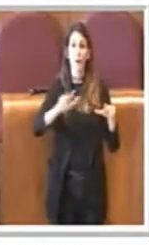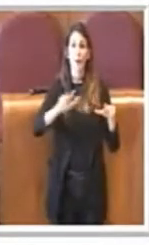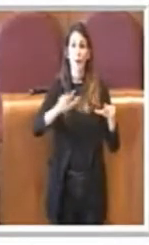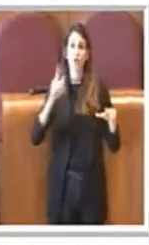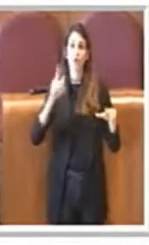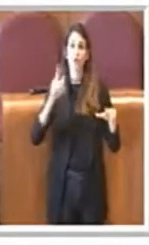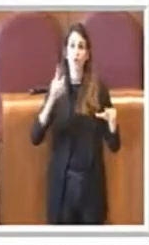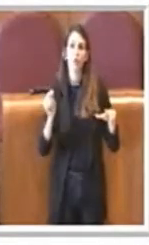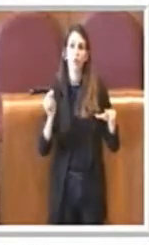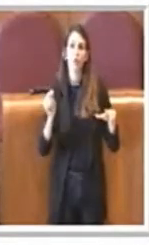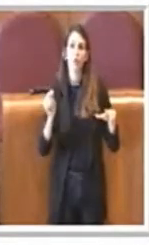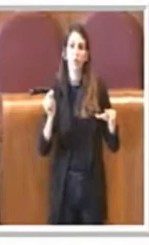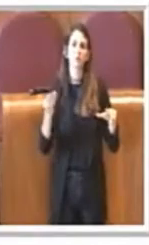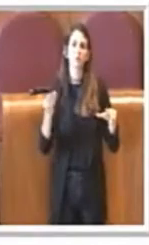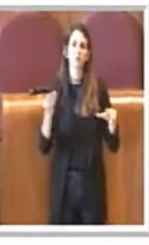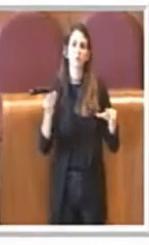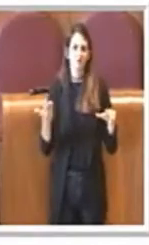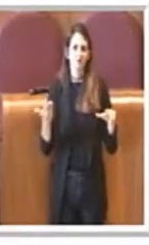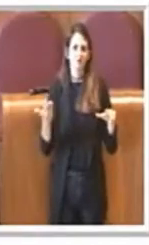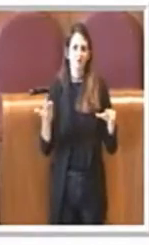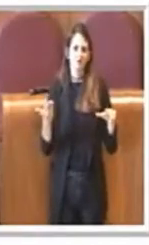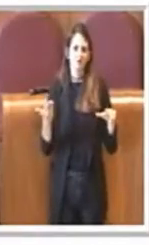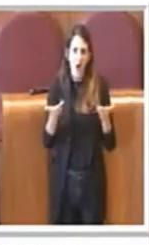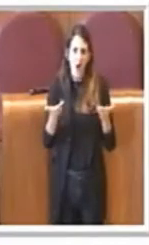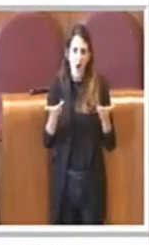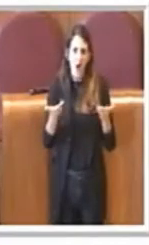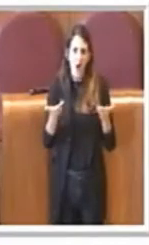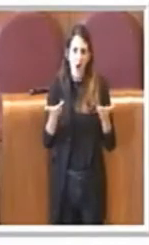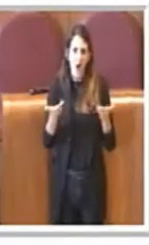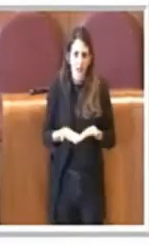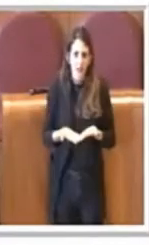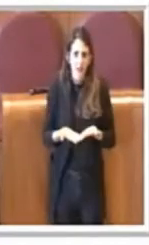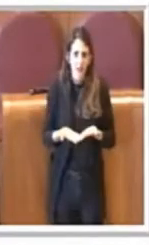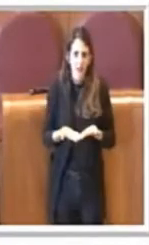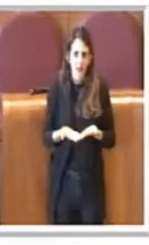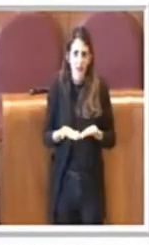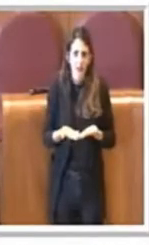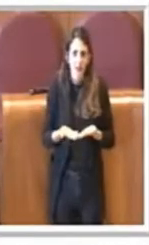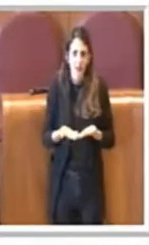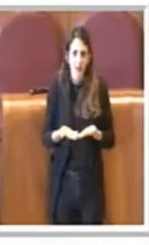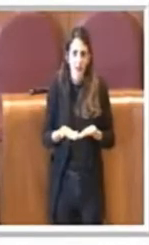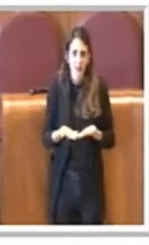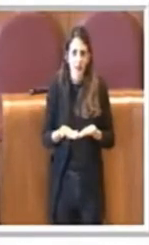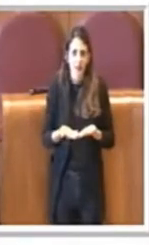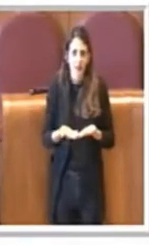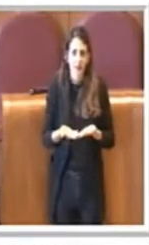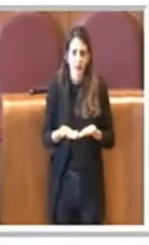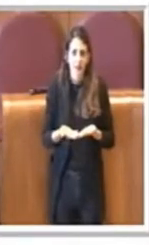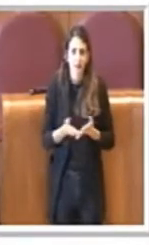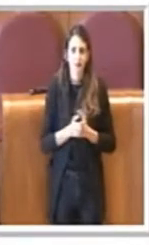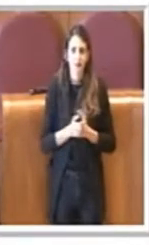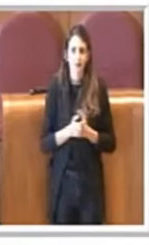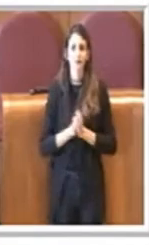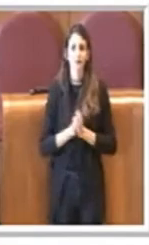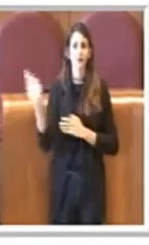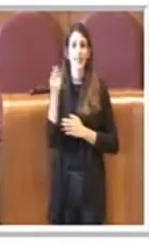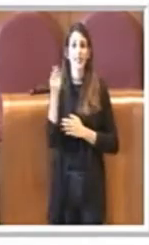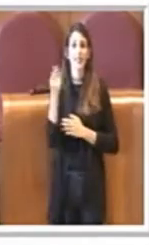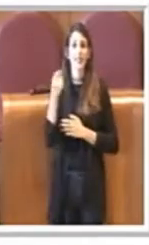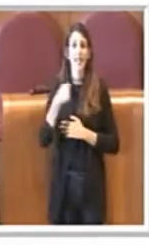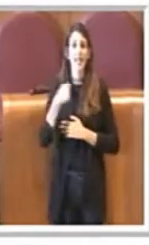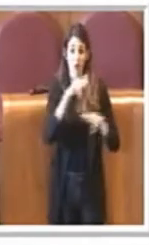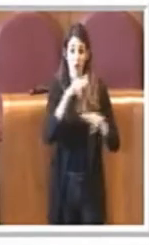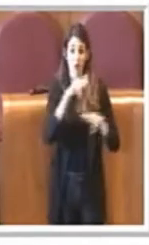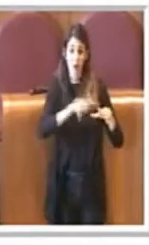sosta abbastanza scarsa. Quindi il problema qual è? È che se io rendo free, rendo